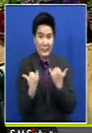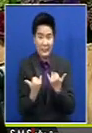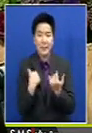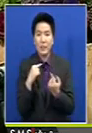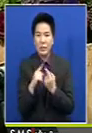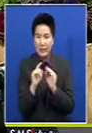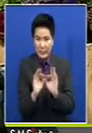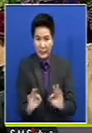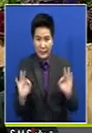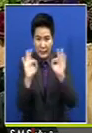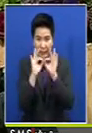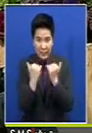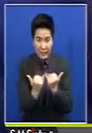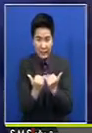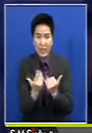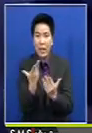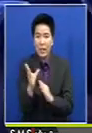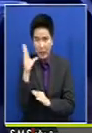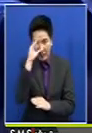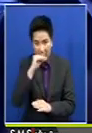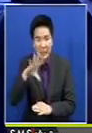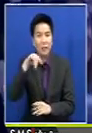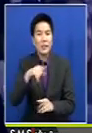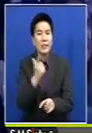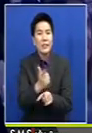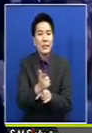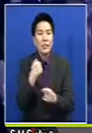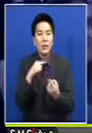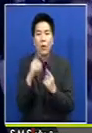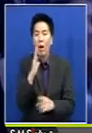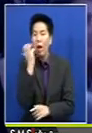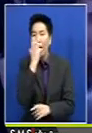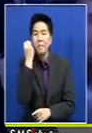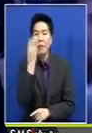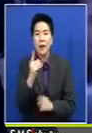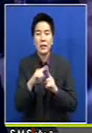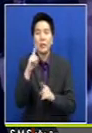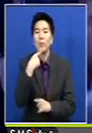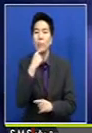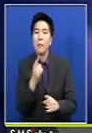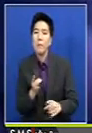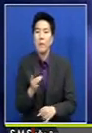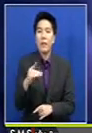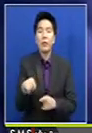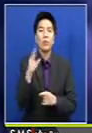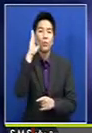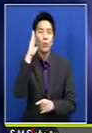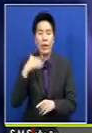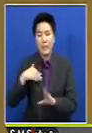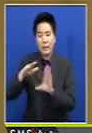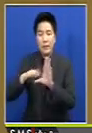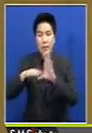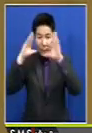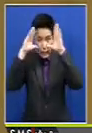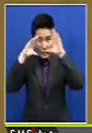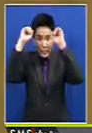แต่ไฮไลท์ของงานนี้เลยตลอดทั้งค่ำคืนที่เรียกเสียงหัวเราะได้มากที่สุดคือการยิงมุกจิกกัดโดนัลด์ทรัมป์นะคะ